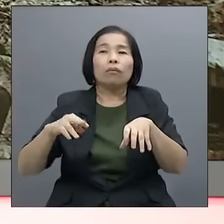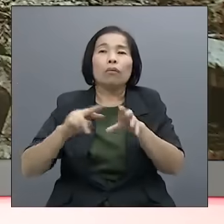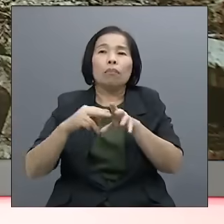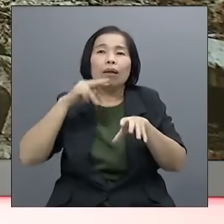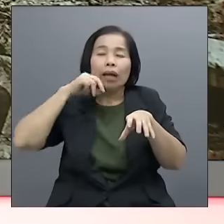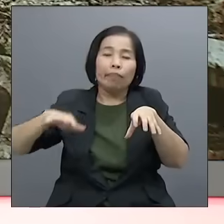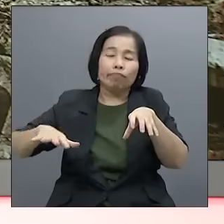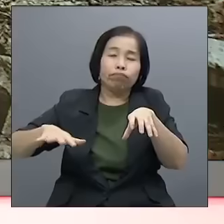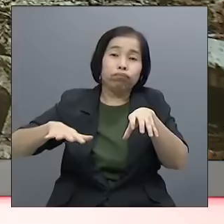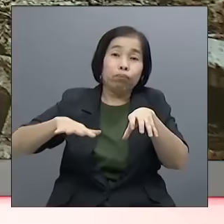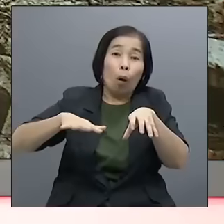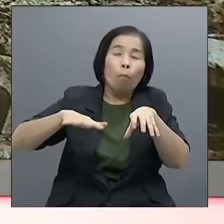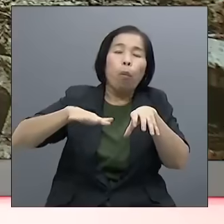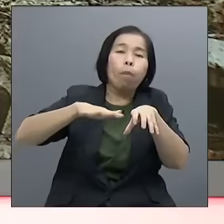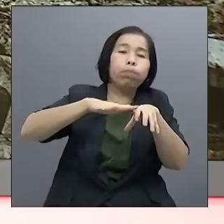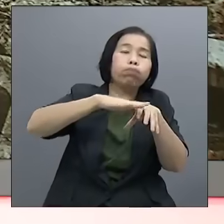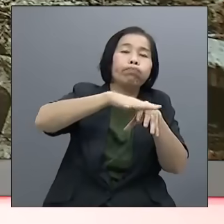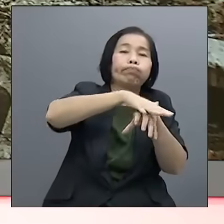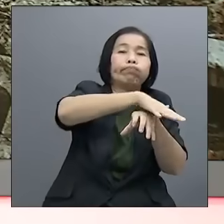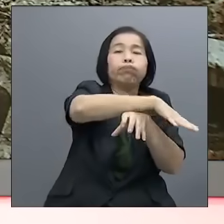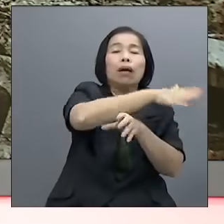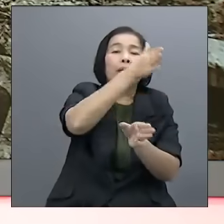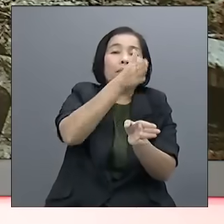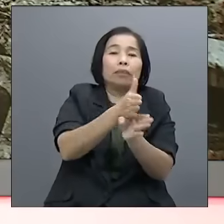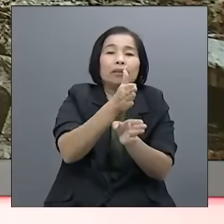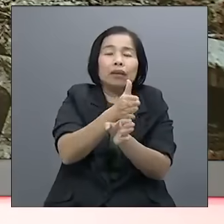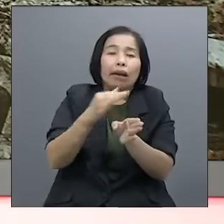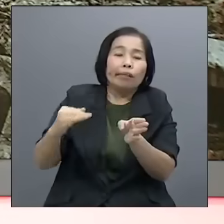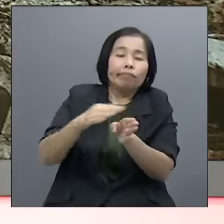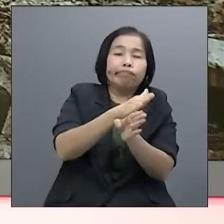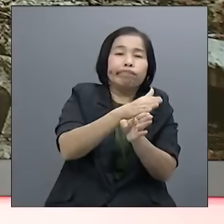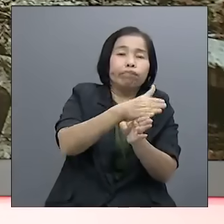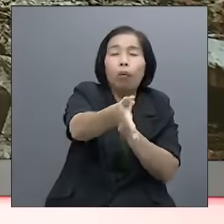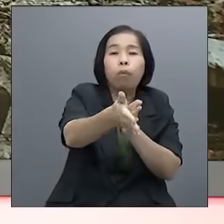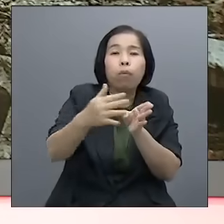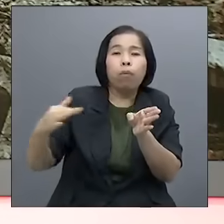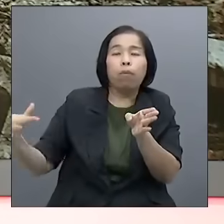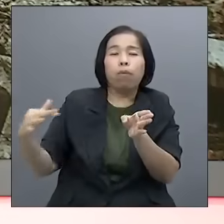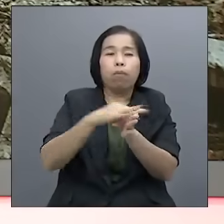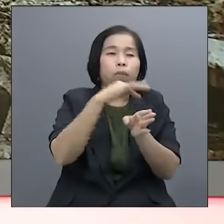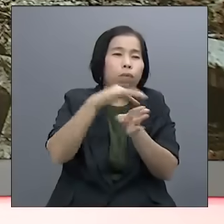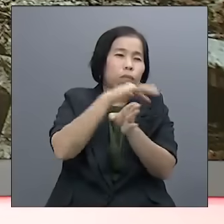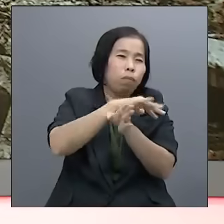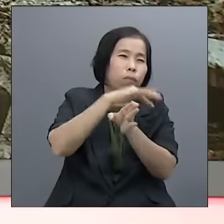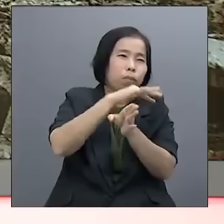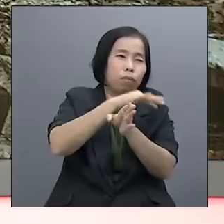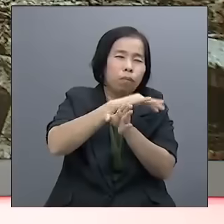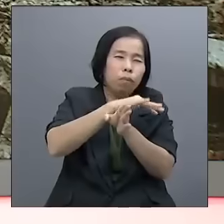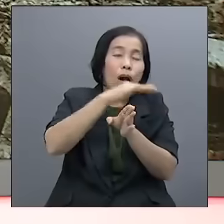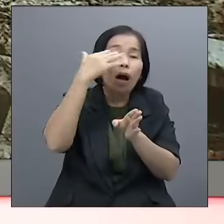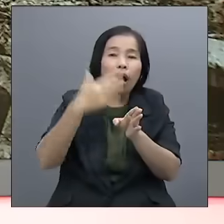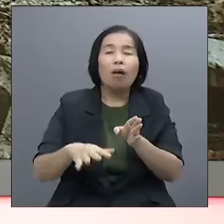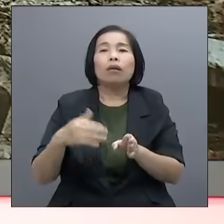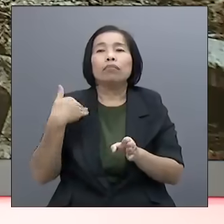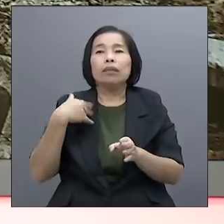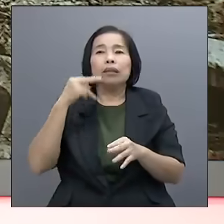ไหลทะลักเข้าเขื่อนของแม่น้ำสายนี้นะคะทำให้เขื่อนแตกถึง2แห่งกระแสน้ำค่ะไหลบ่าผ่าทำลายพื้น